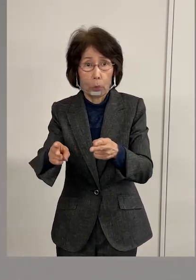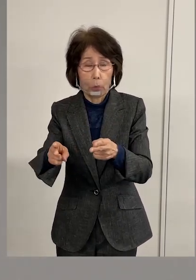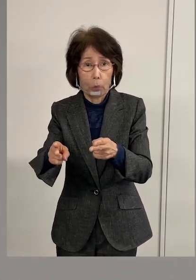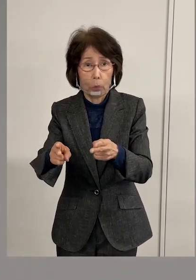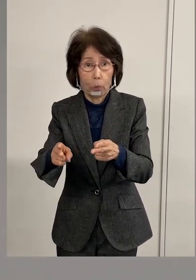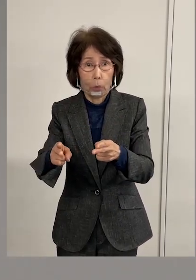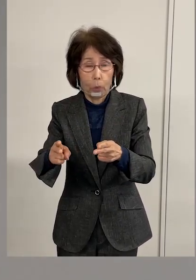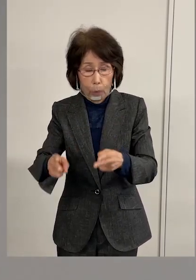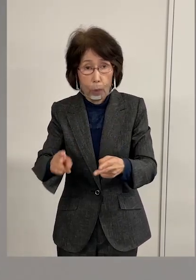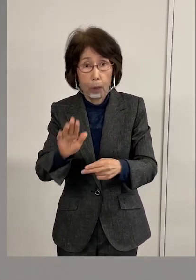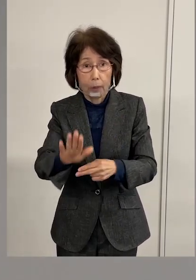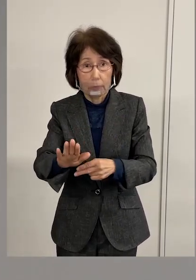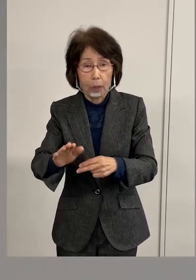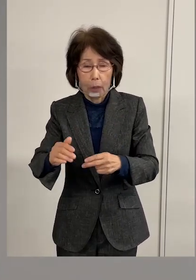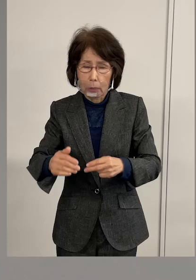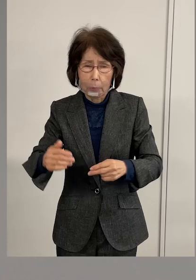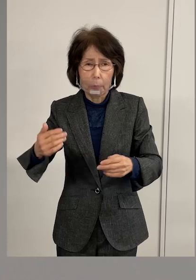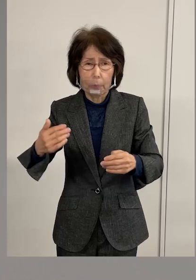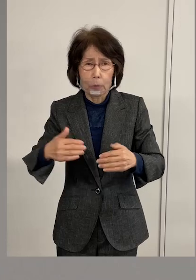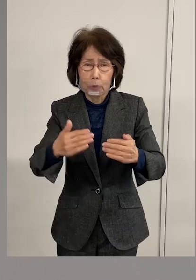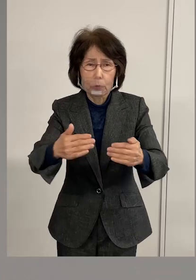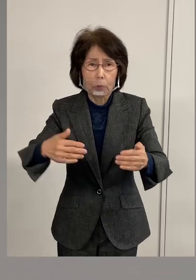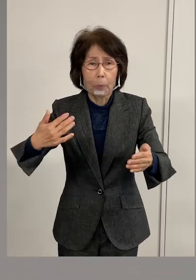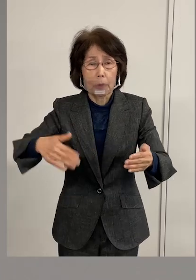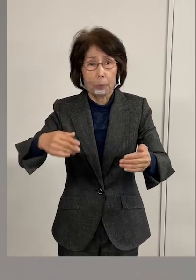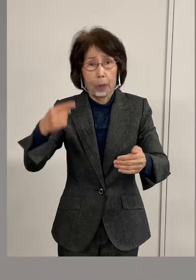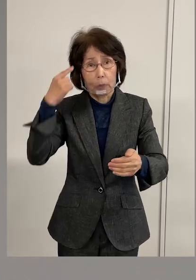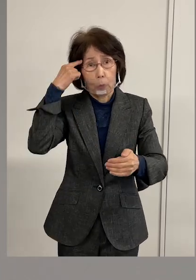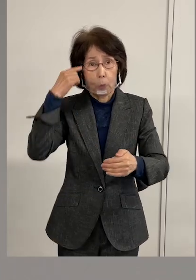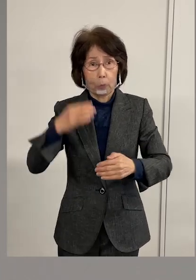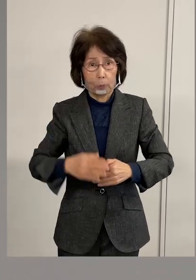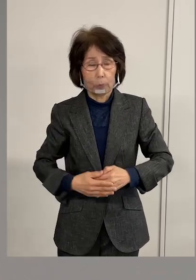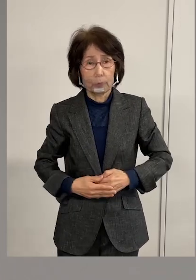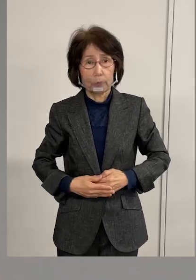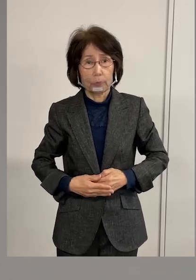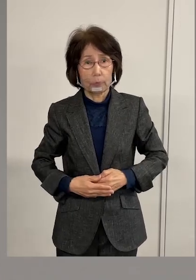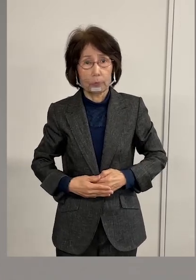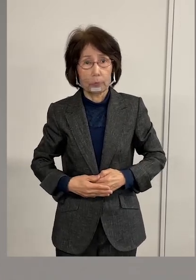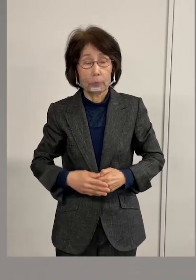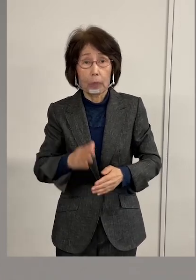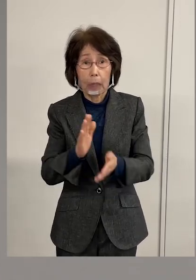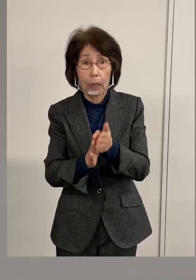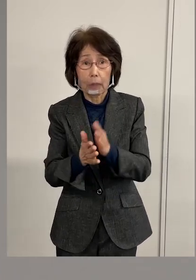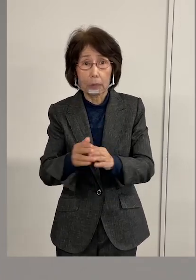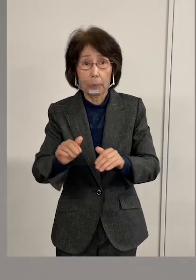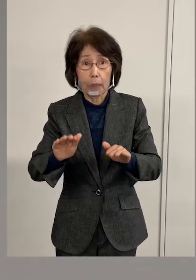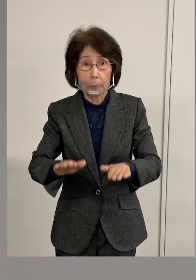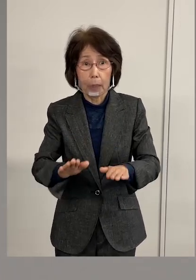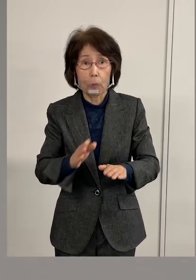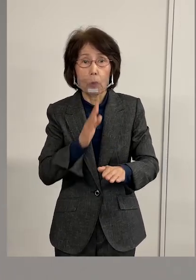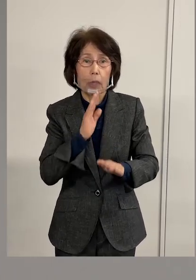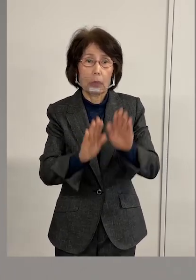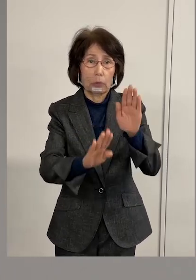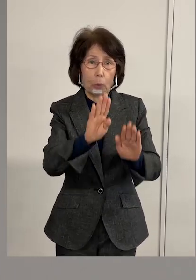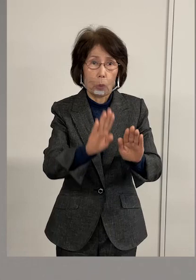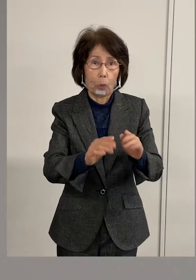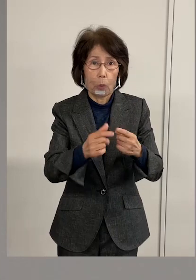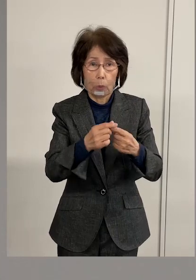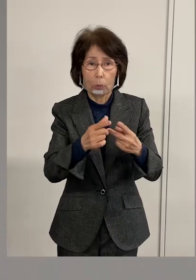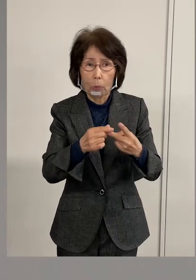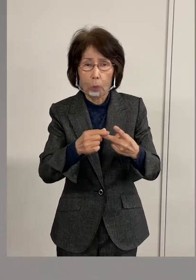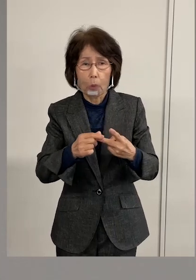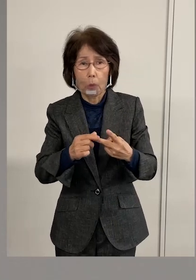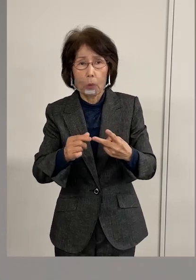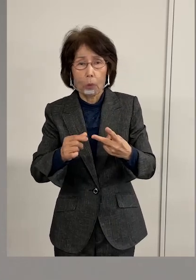かなか進まなかったという現状だったんじゃないかなと思うんですけれども、改めて今の現状とですね、どれだけが不足